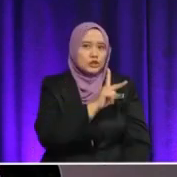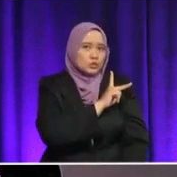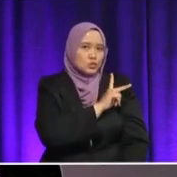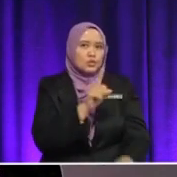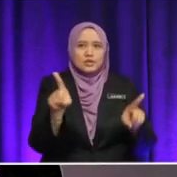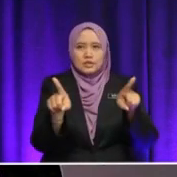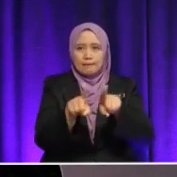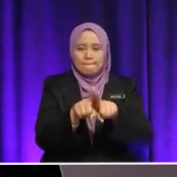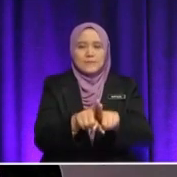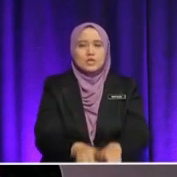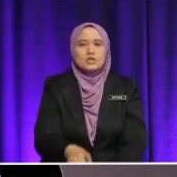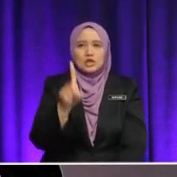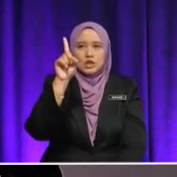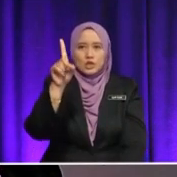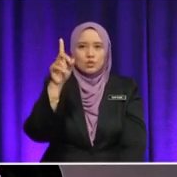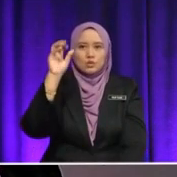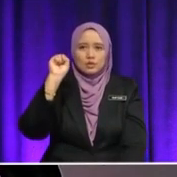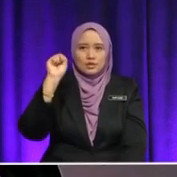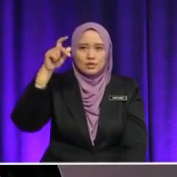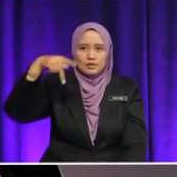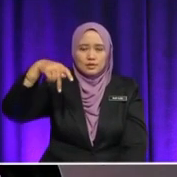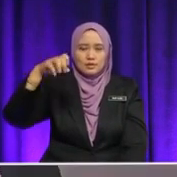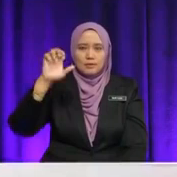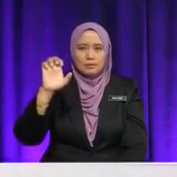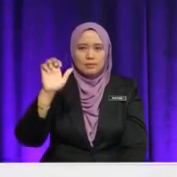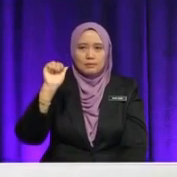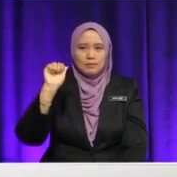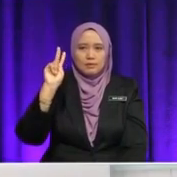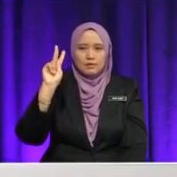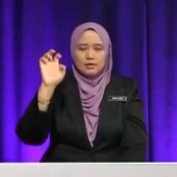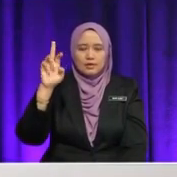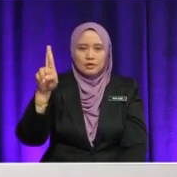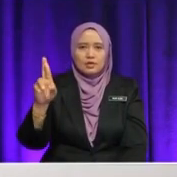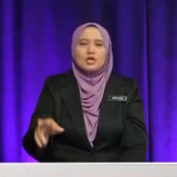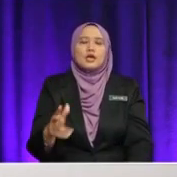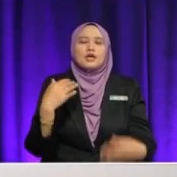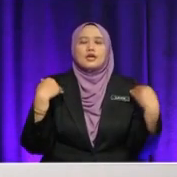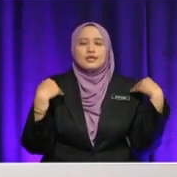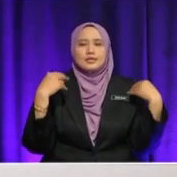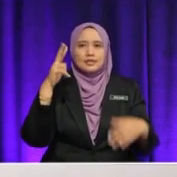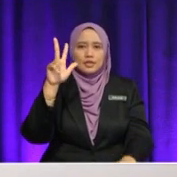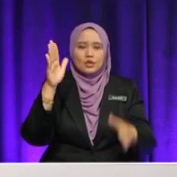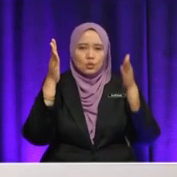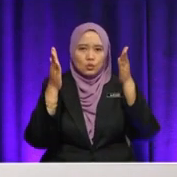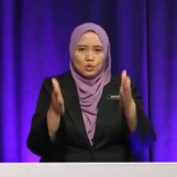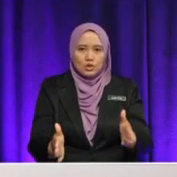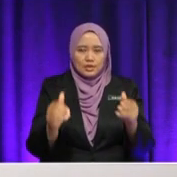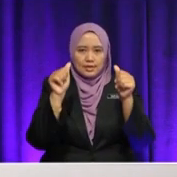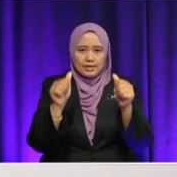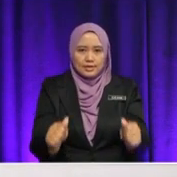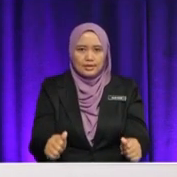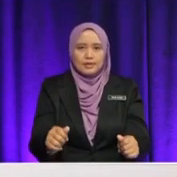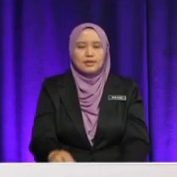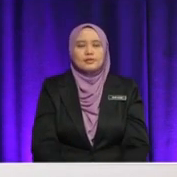Mei seorang Spike Nah yang kedua ada tiga orang ahli ya dinanti Suci seramai 11 orang wakil